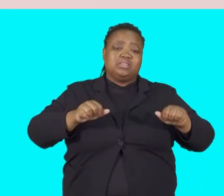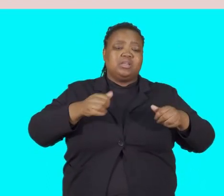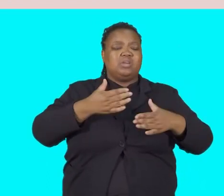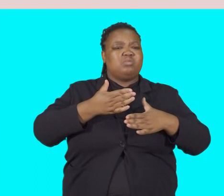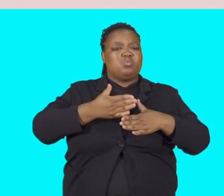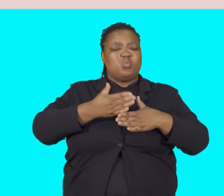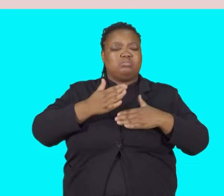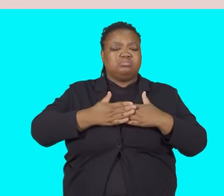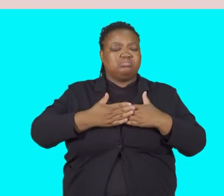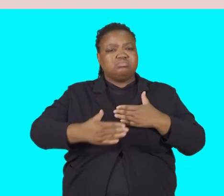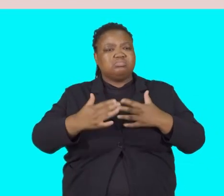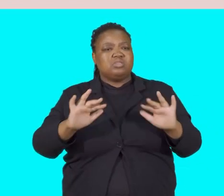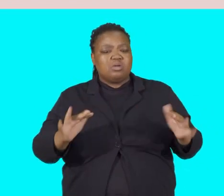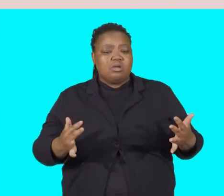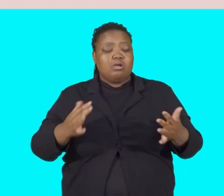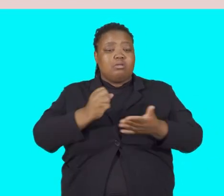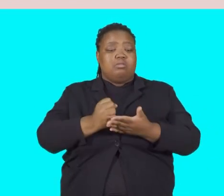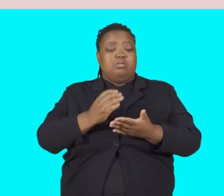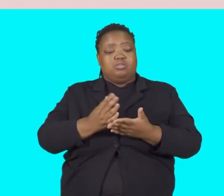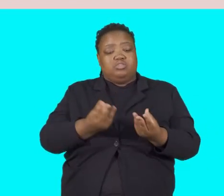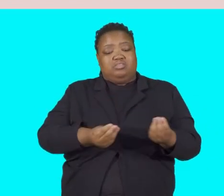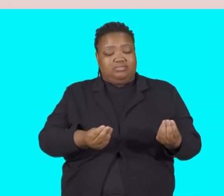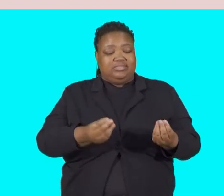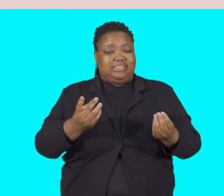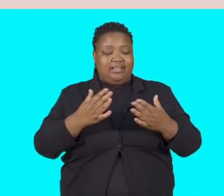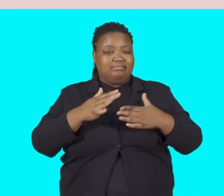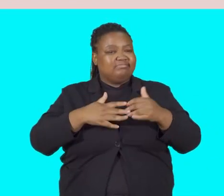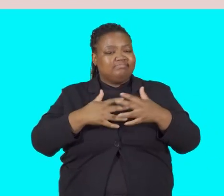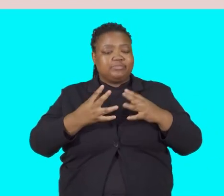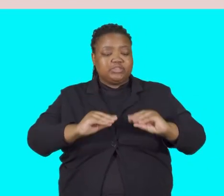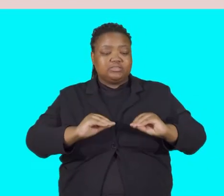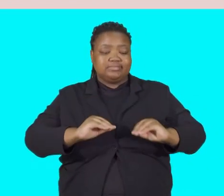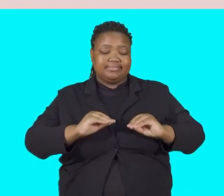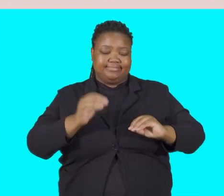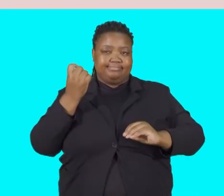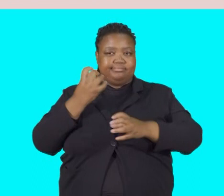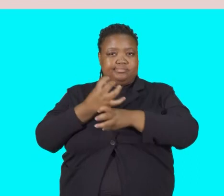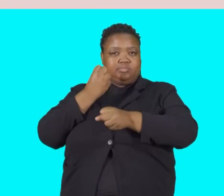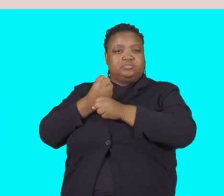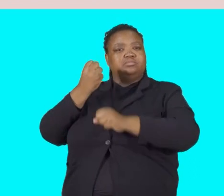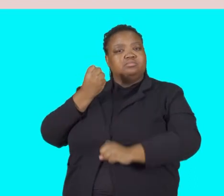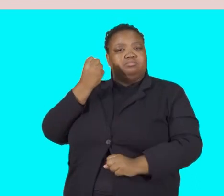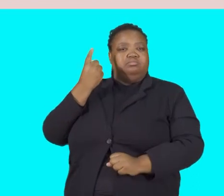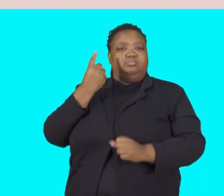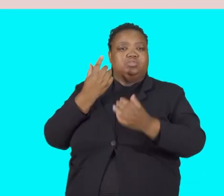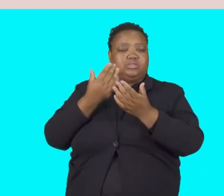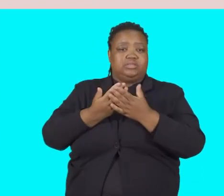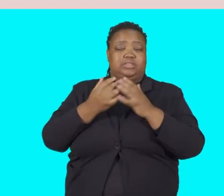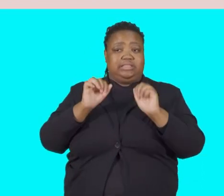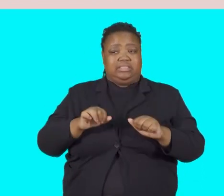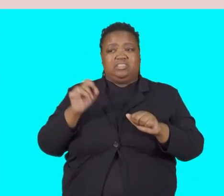ukwenzela abafundi babe nobuchule bokuqonda nokwazi umxholo webanga elo. Utishala nganye ke njengoba besentshilo